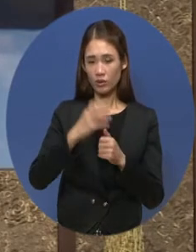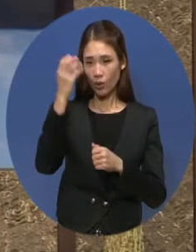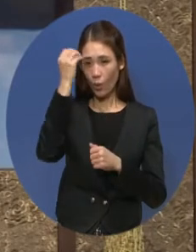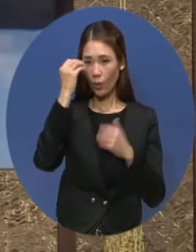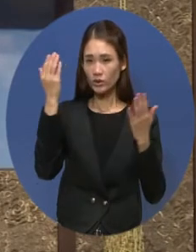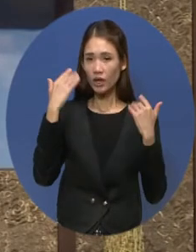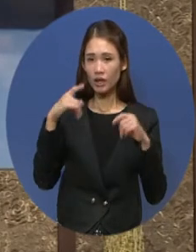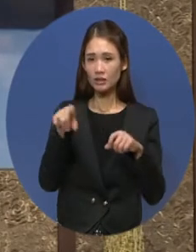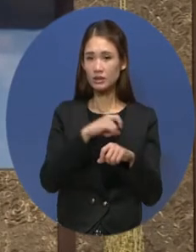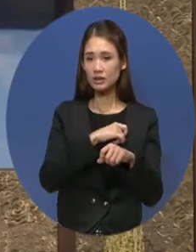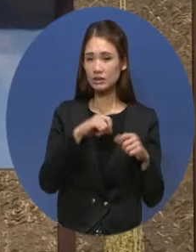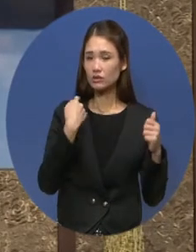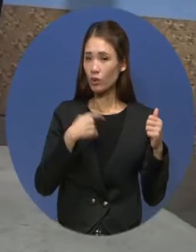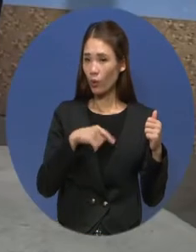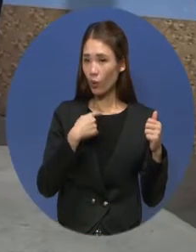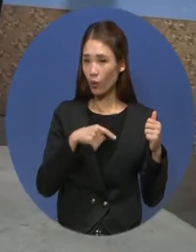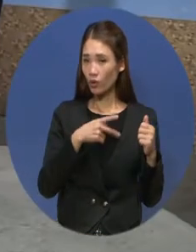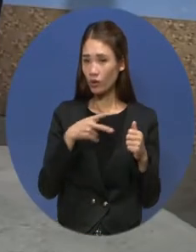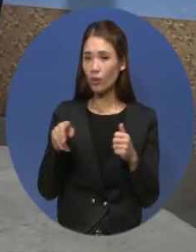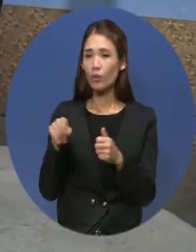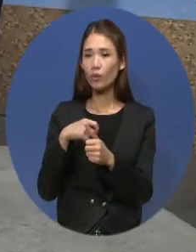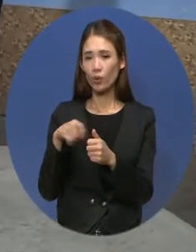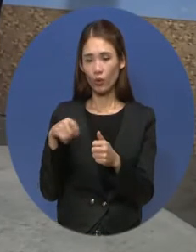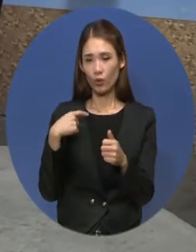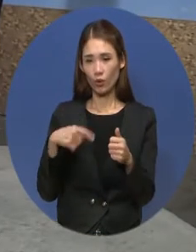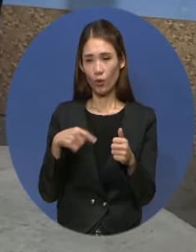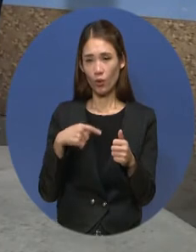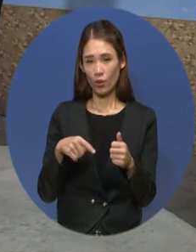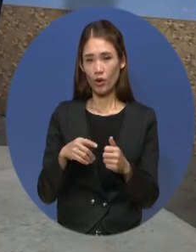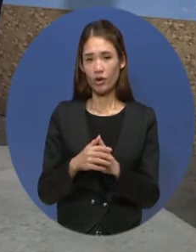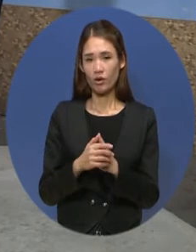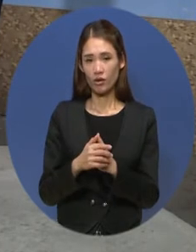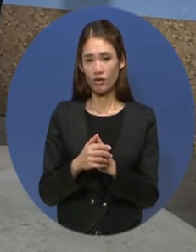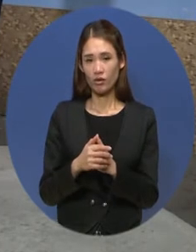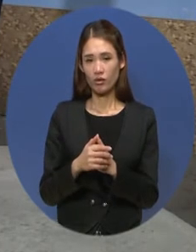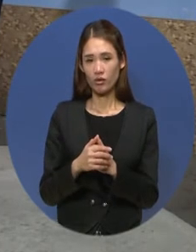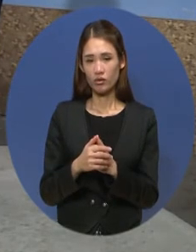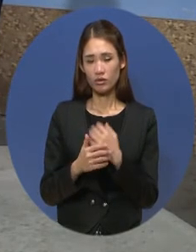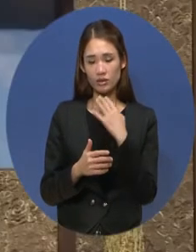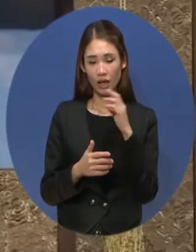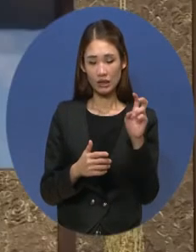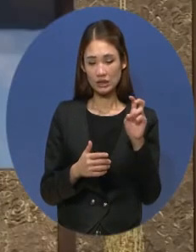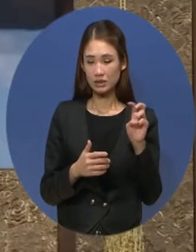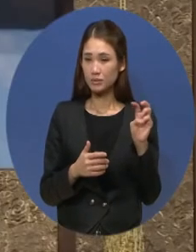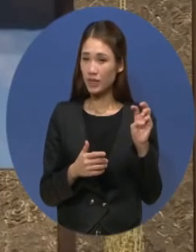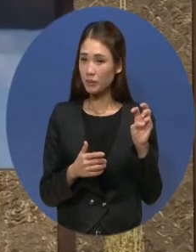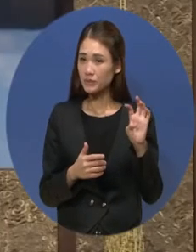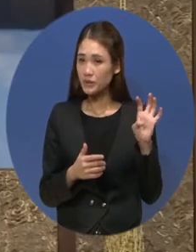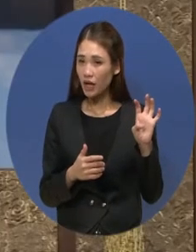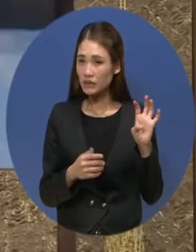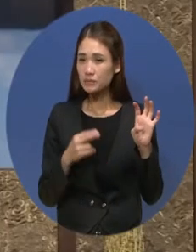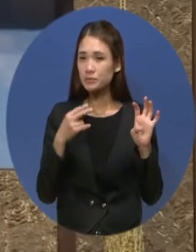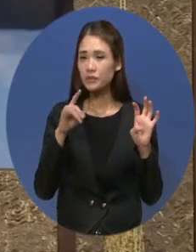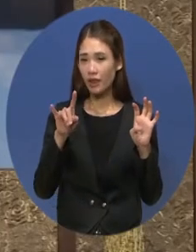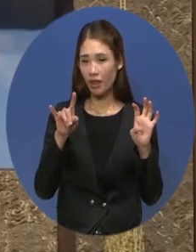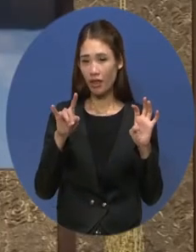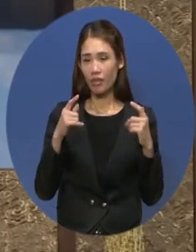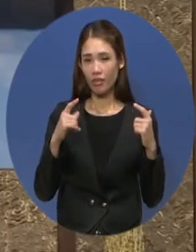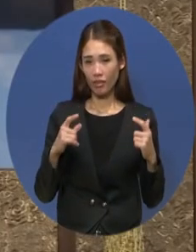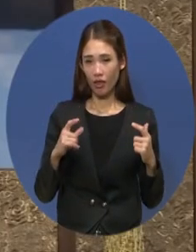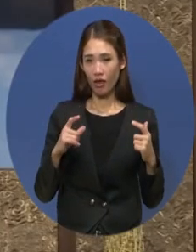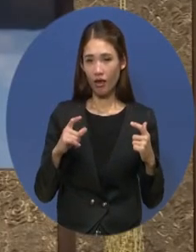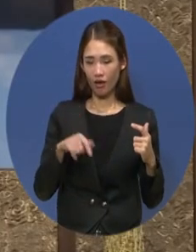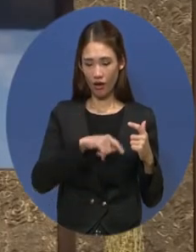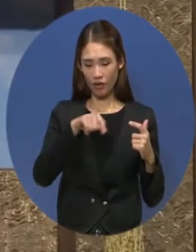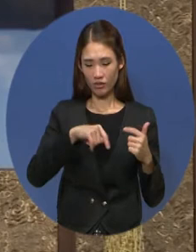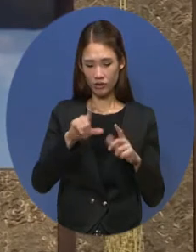이라는 것은 교육 이에요 4 그러면 2분들이 아 20대 30대 40대 때 지역사회에서 어떻게